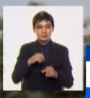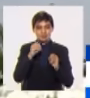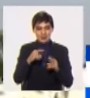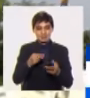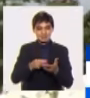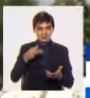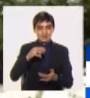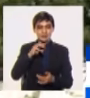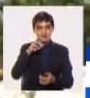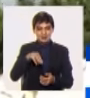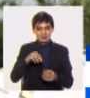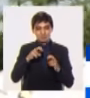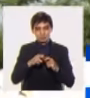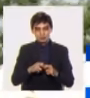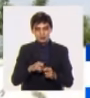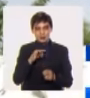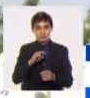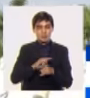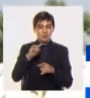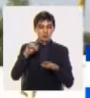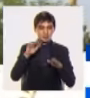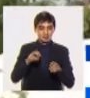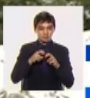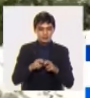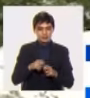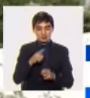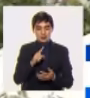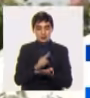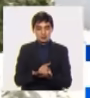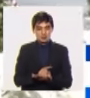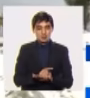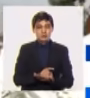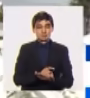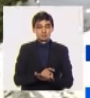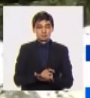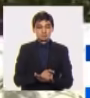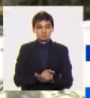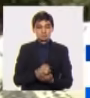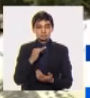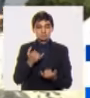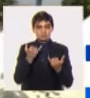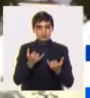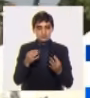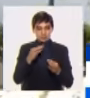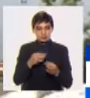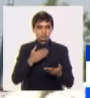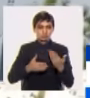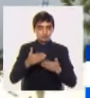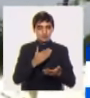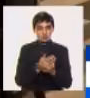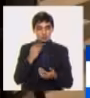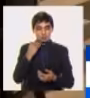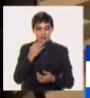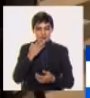коронавируса во рапортую это тоже сейчас обсуждается в